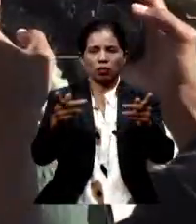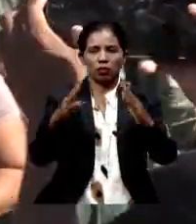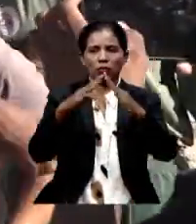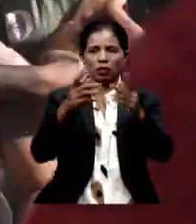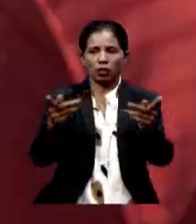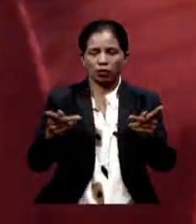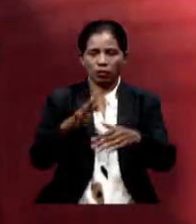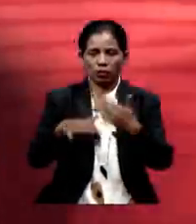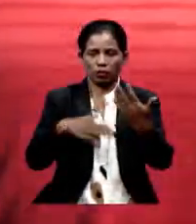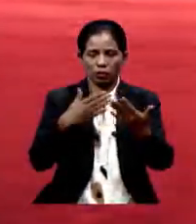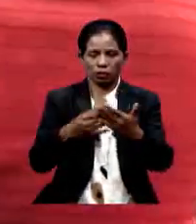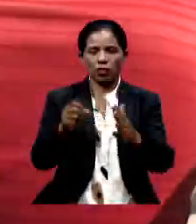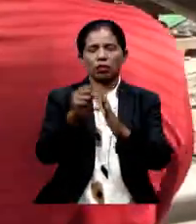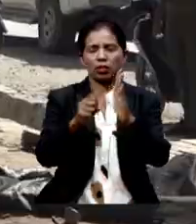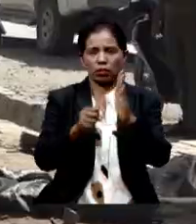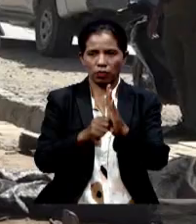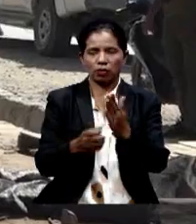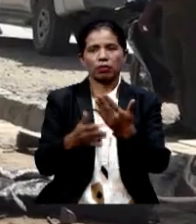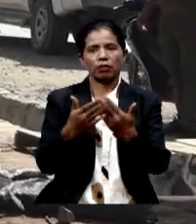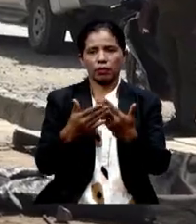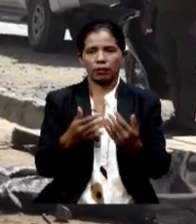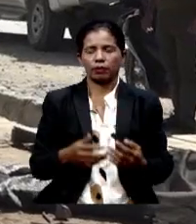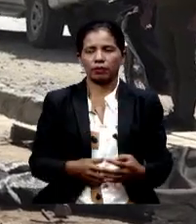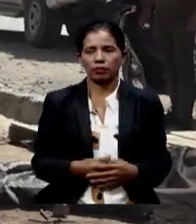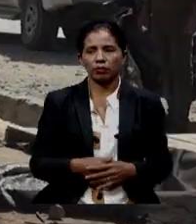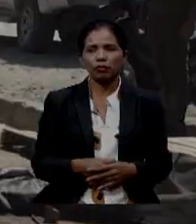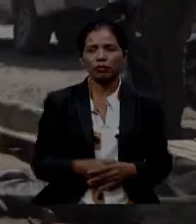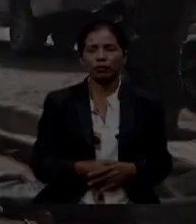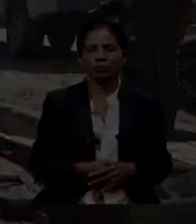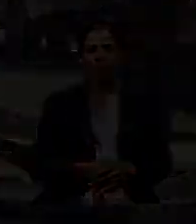maski o estatutu provisoriu. Leopoldina de Carvalho, Marito da Costa, GMN.